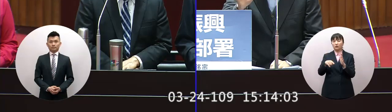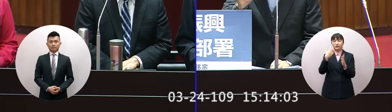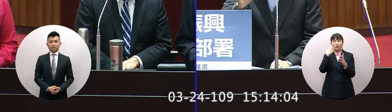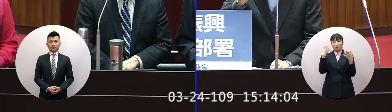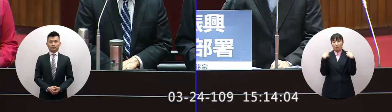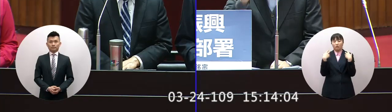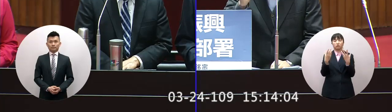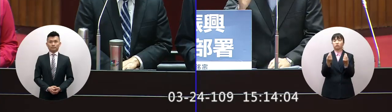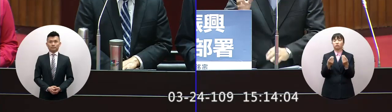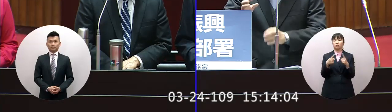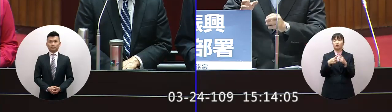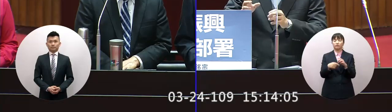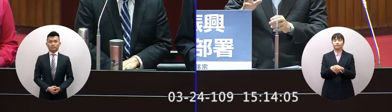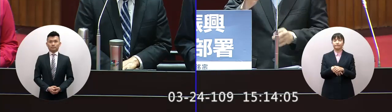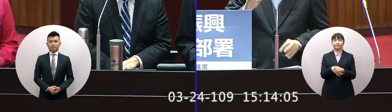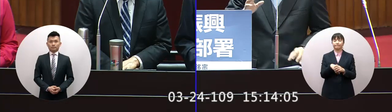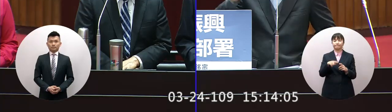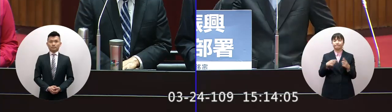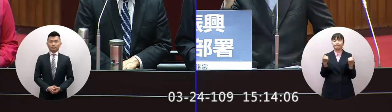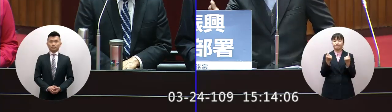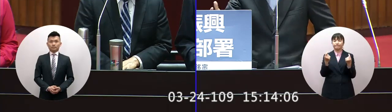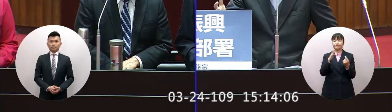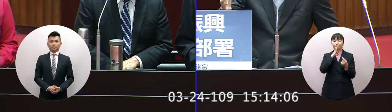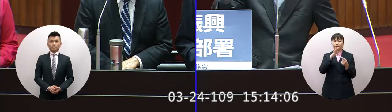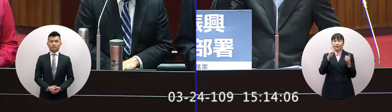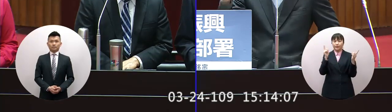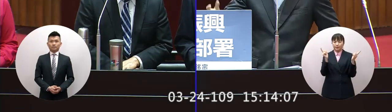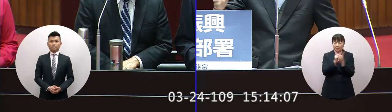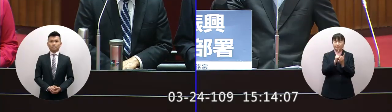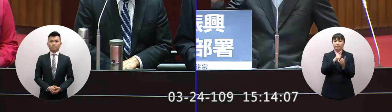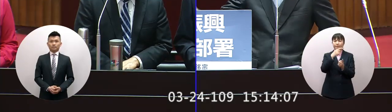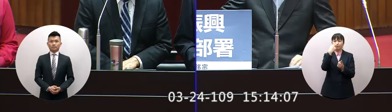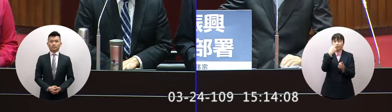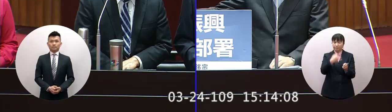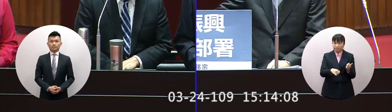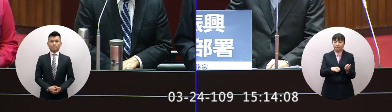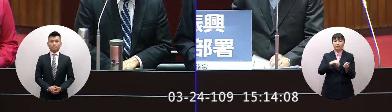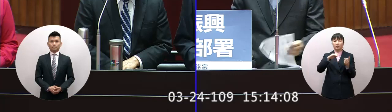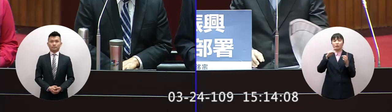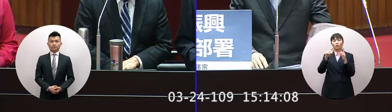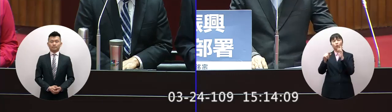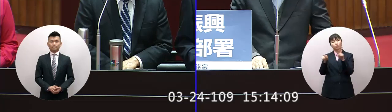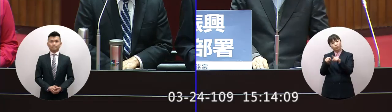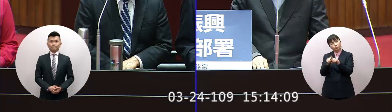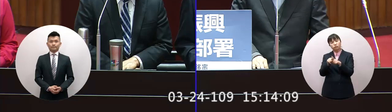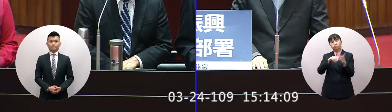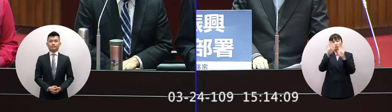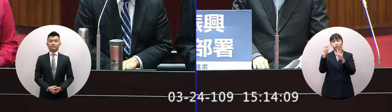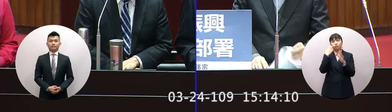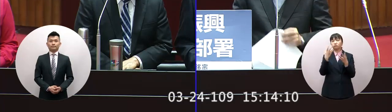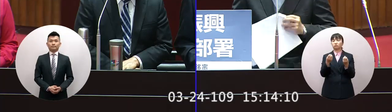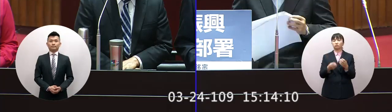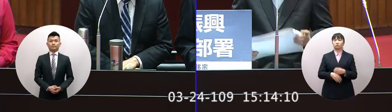没有，没有在做最坏的情况，中等是最差的情况。来往下看，